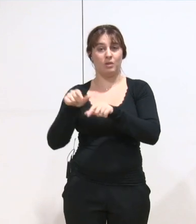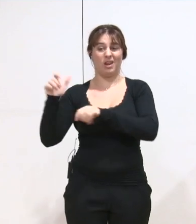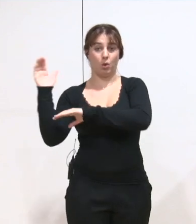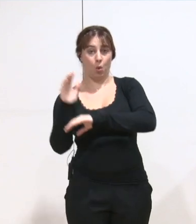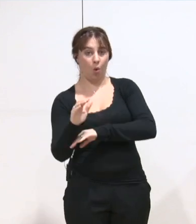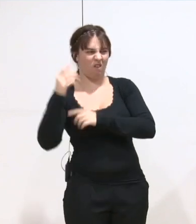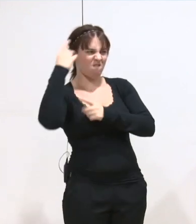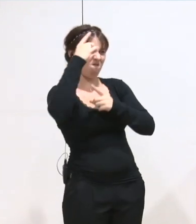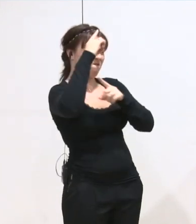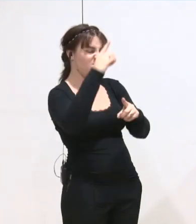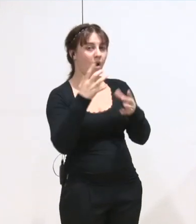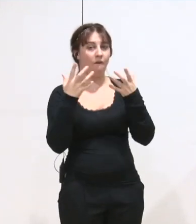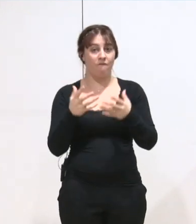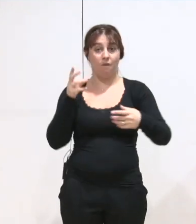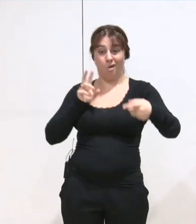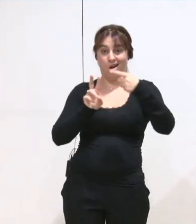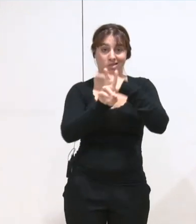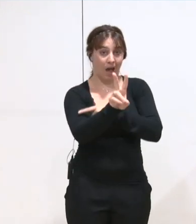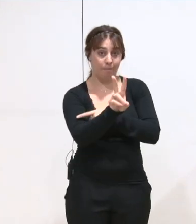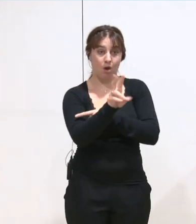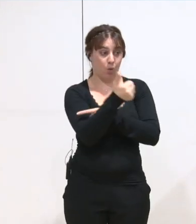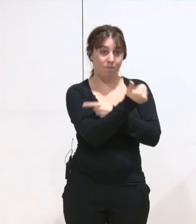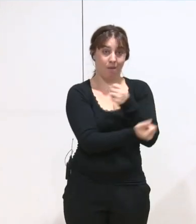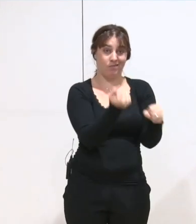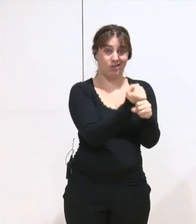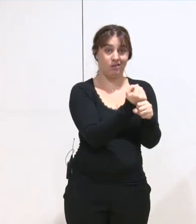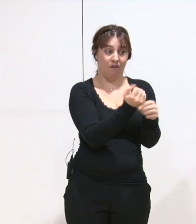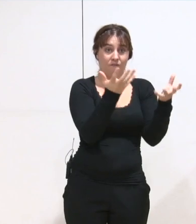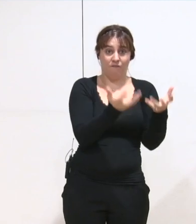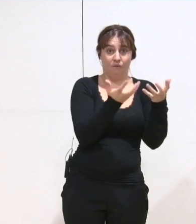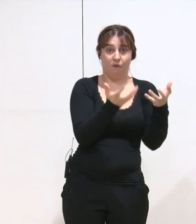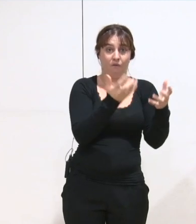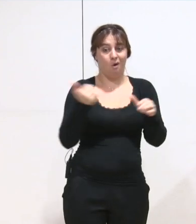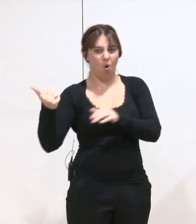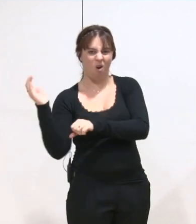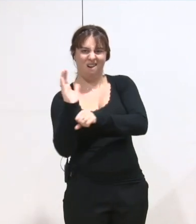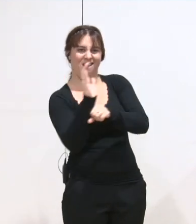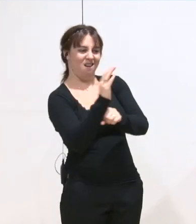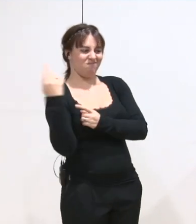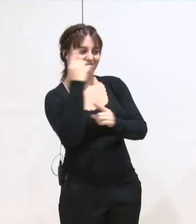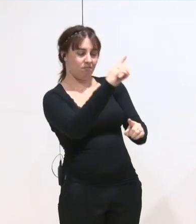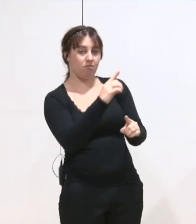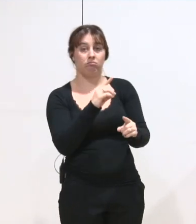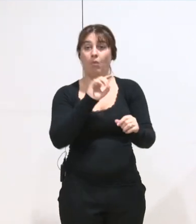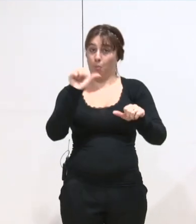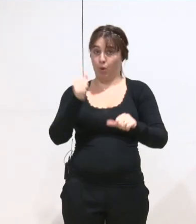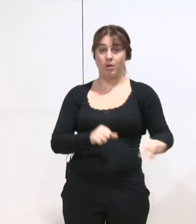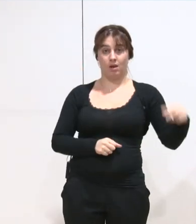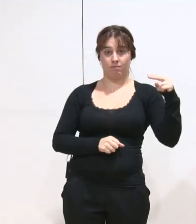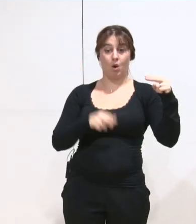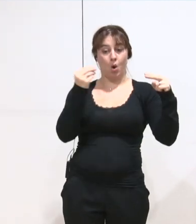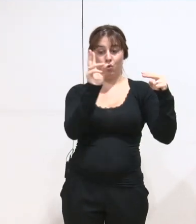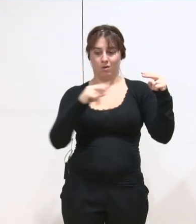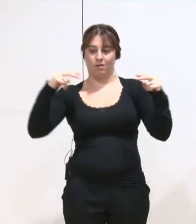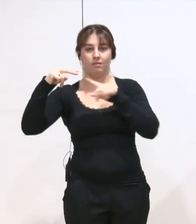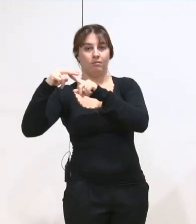lorsqu'il s'est engagé à ramener le tram à Grenoble. C'est une façon de faire. Ou bien aller de l'avant,